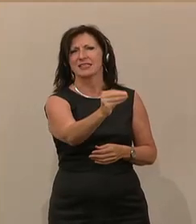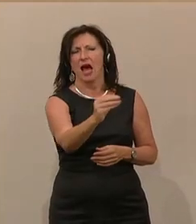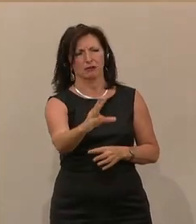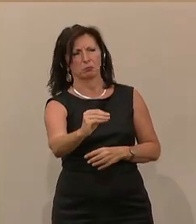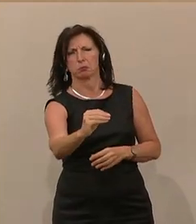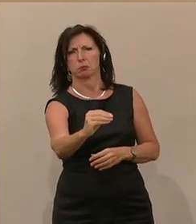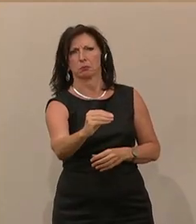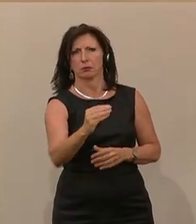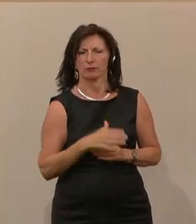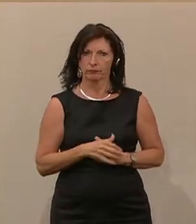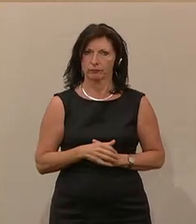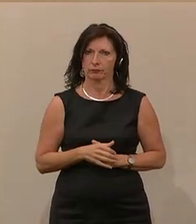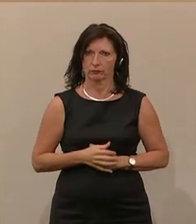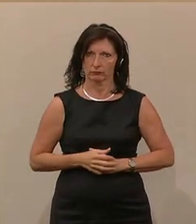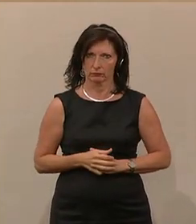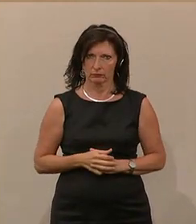gehalten wird